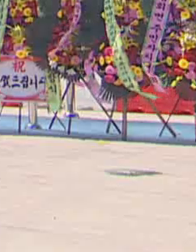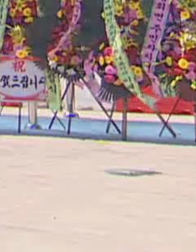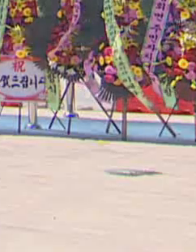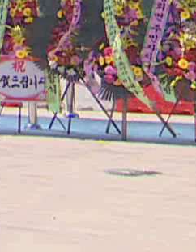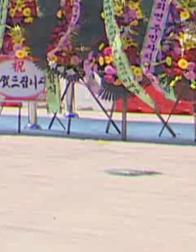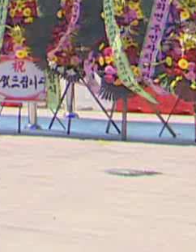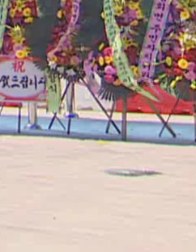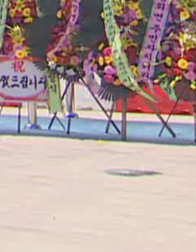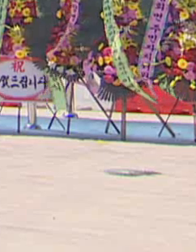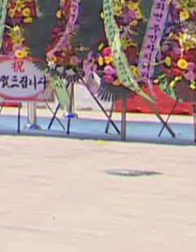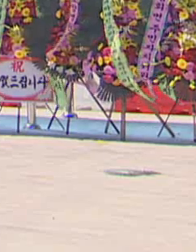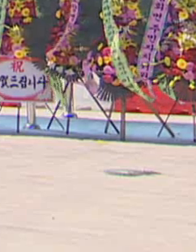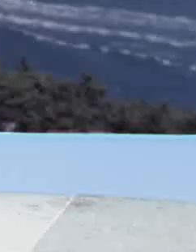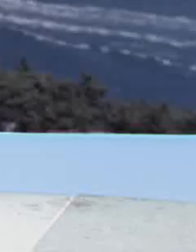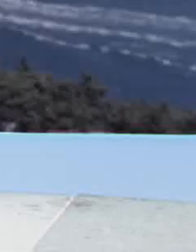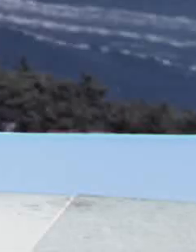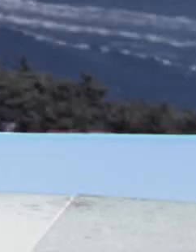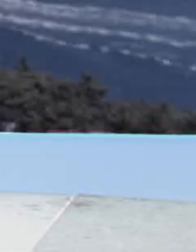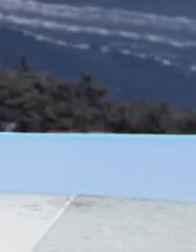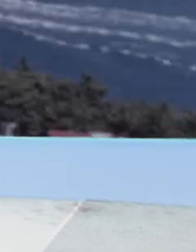취항했습니다.